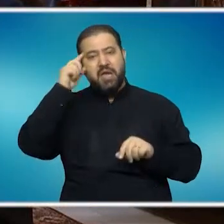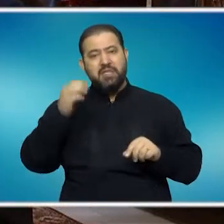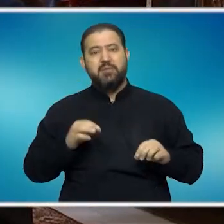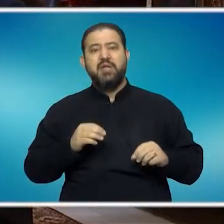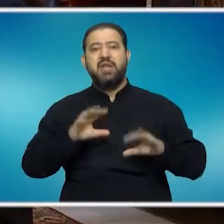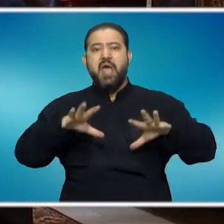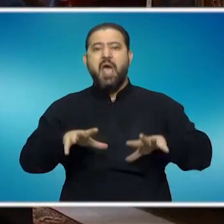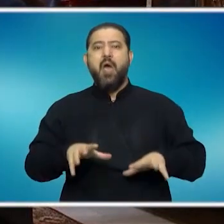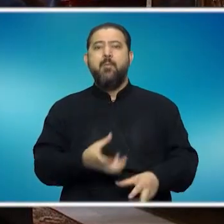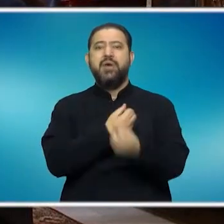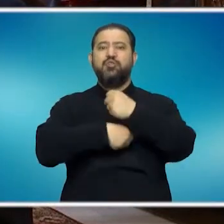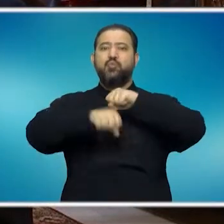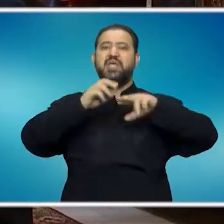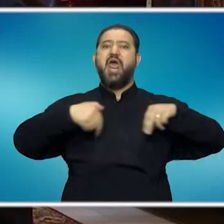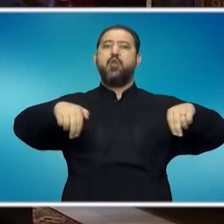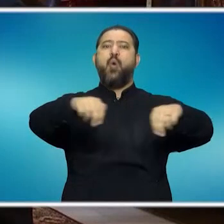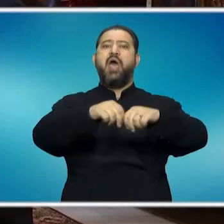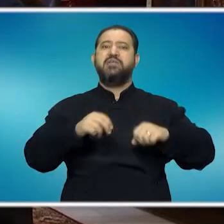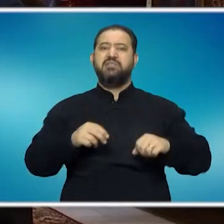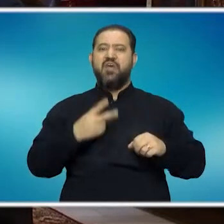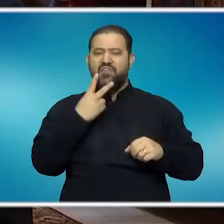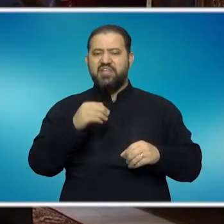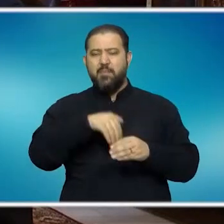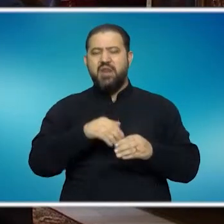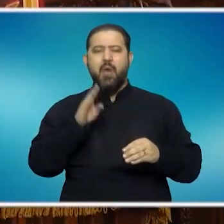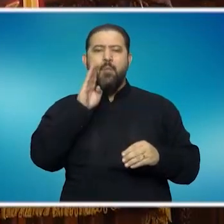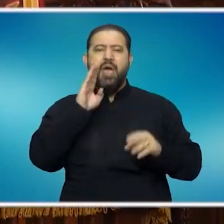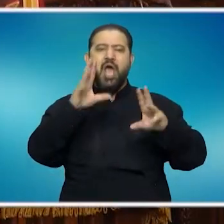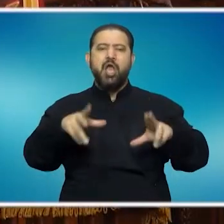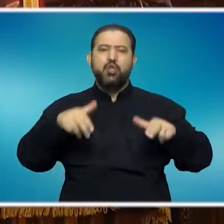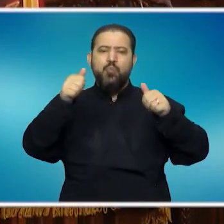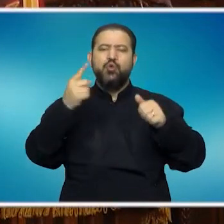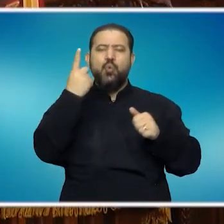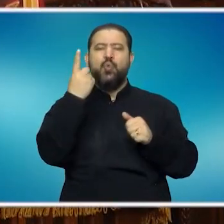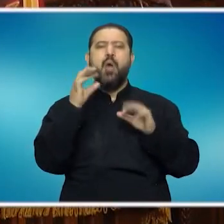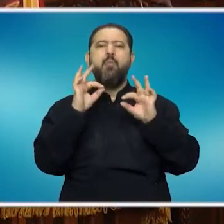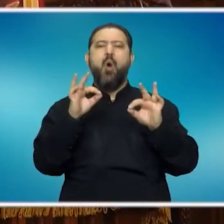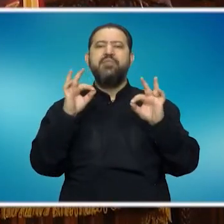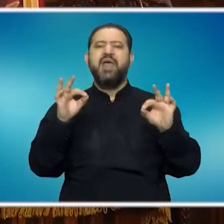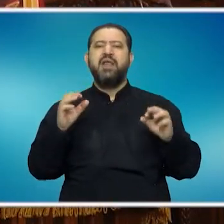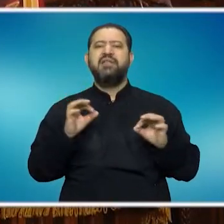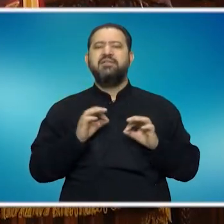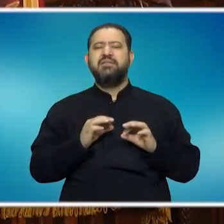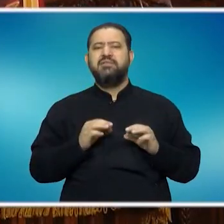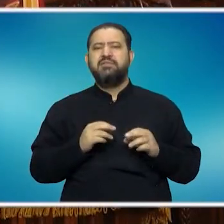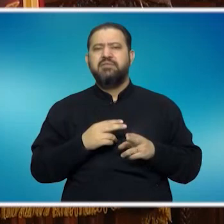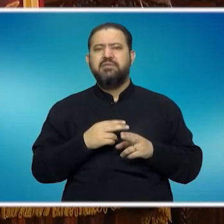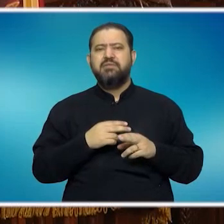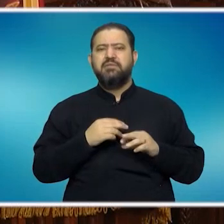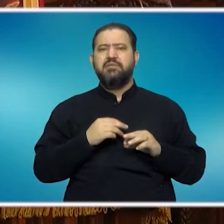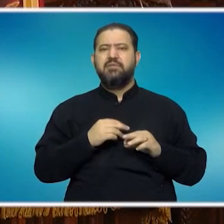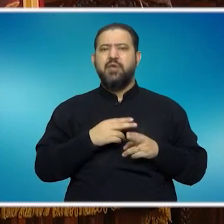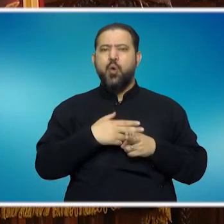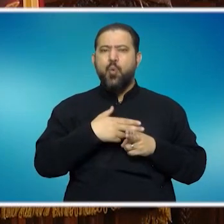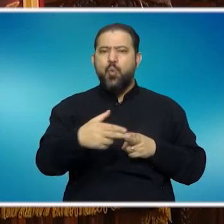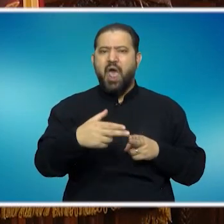mântuirea noastră, vedem în Maica Domnului cu adevărat un model desăvârșit de smerenie, de ascultare. Și pentru că poate sunt telespectatori care